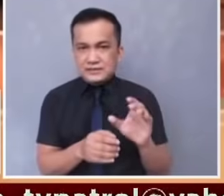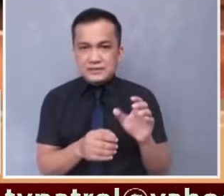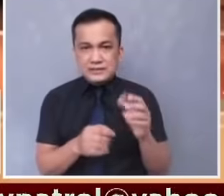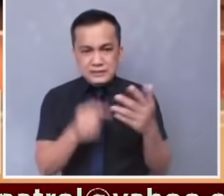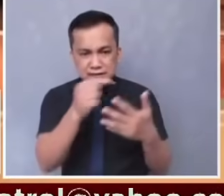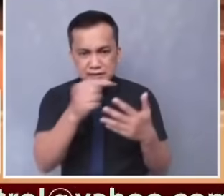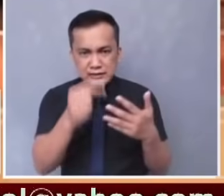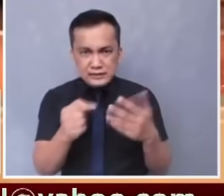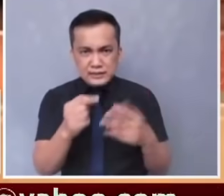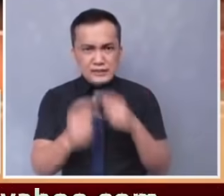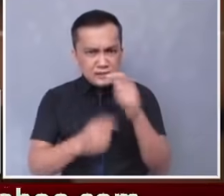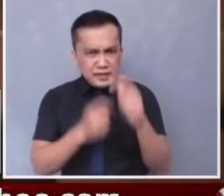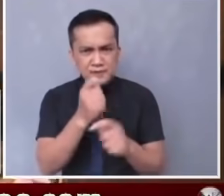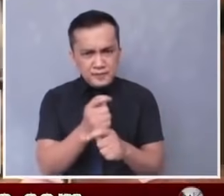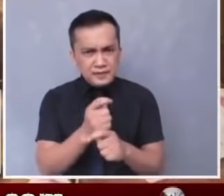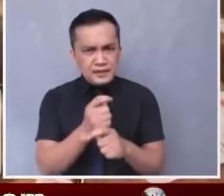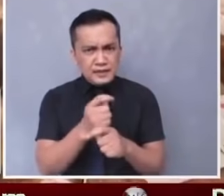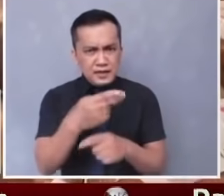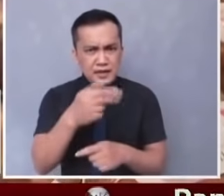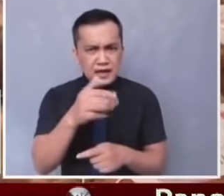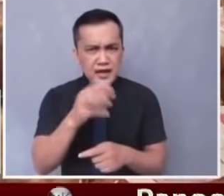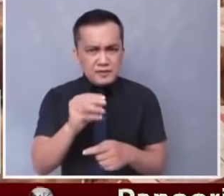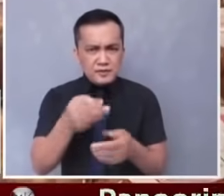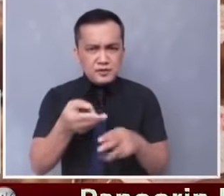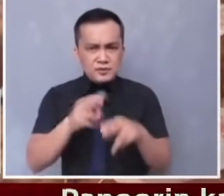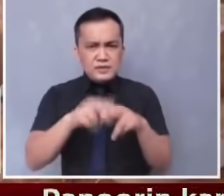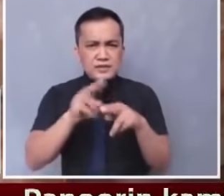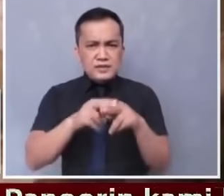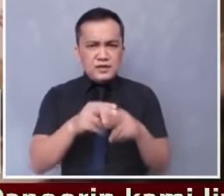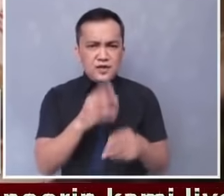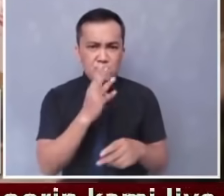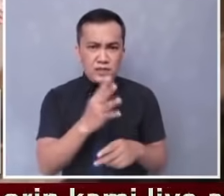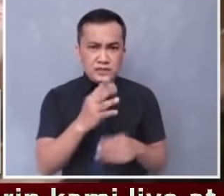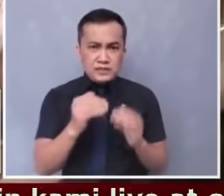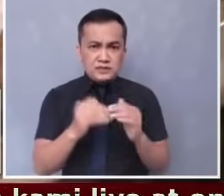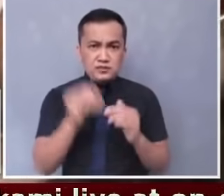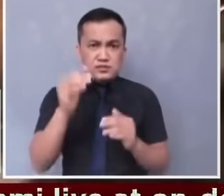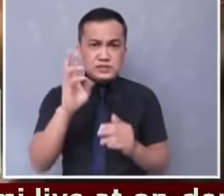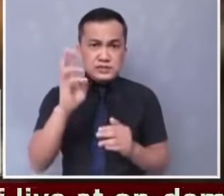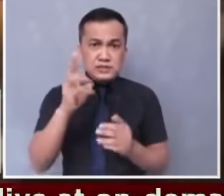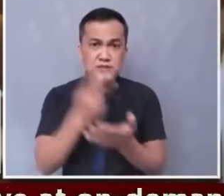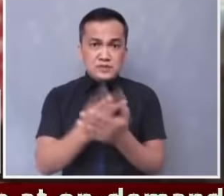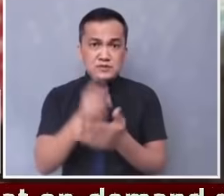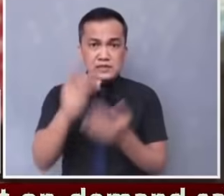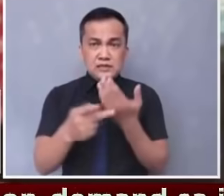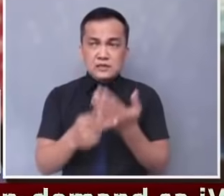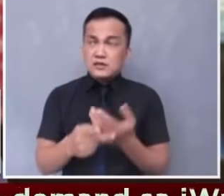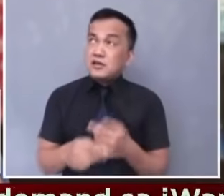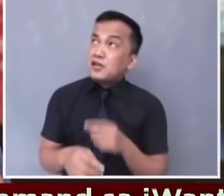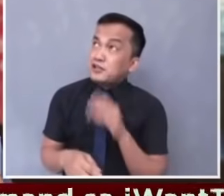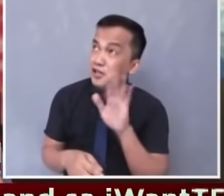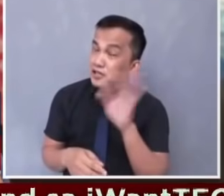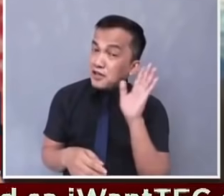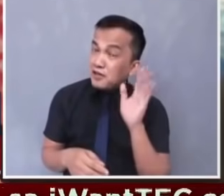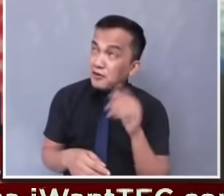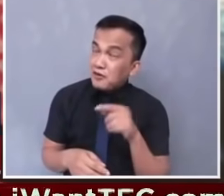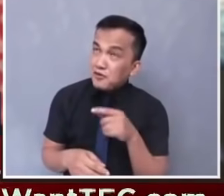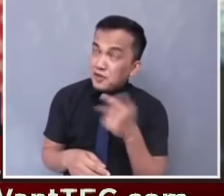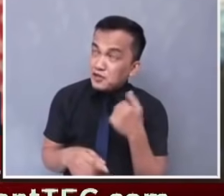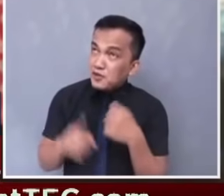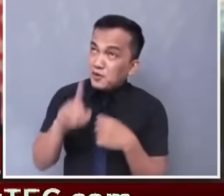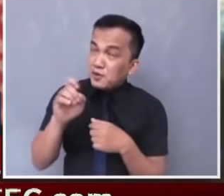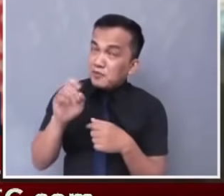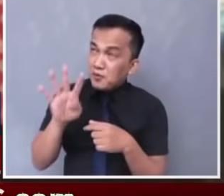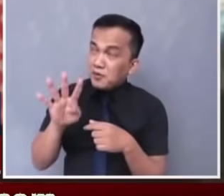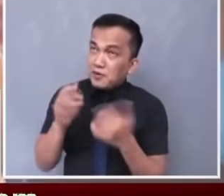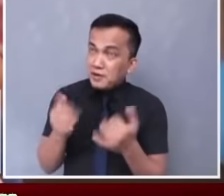hamon, tumaas ng 40 at 60 pesos kada kilo. Tumaas ma'am kasi dati, nasa 1.4 lang po noon eh. Ngayon medyo